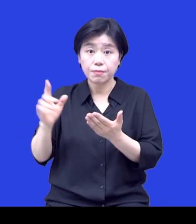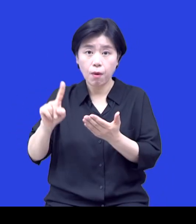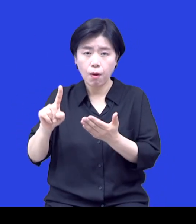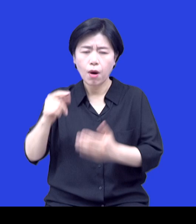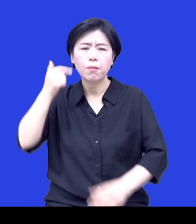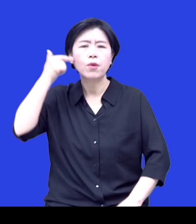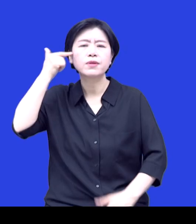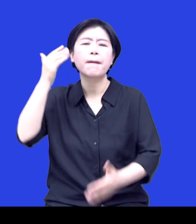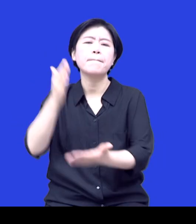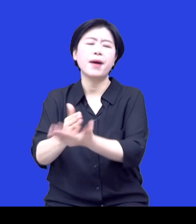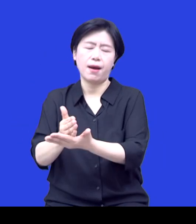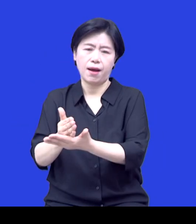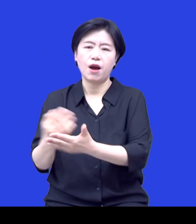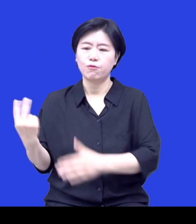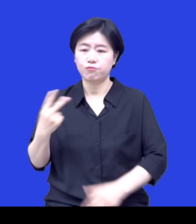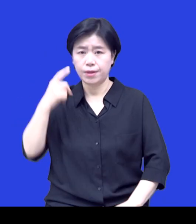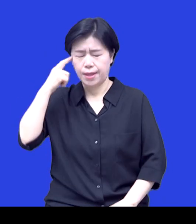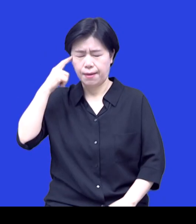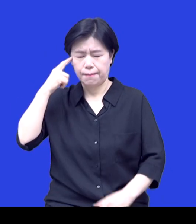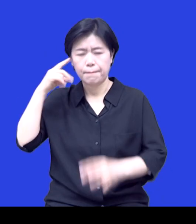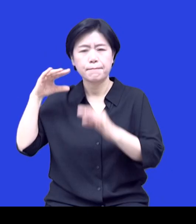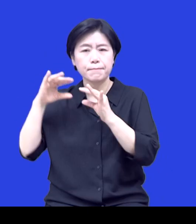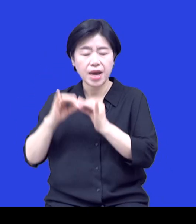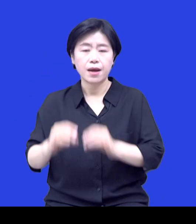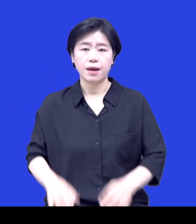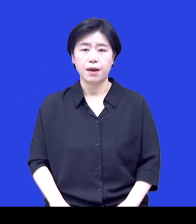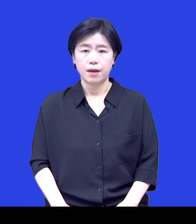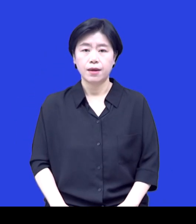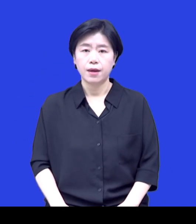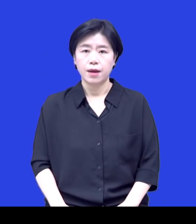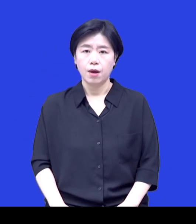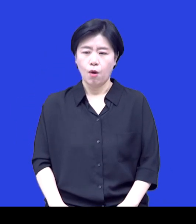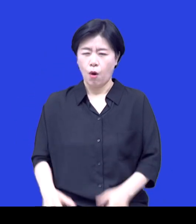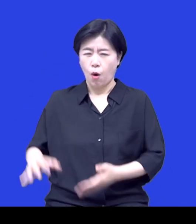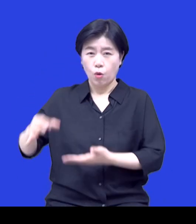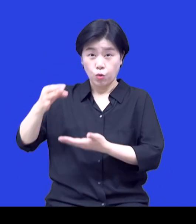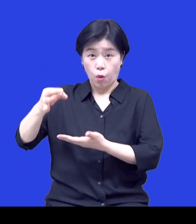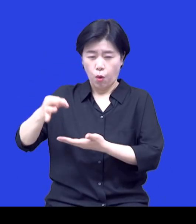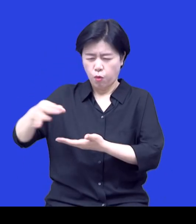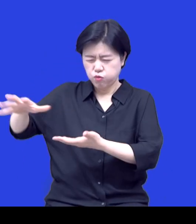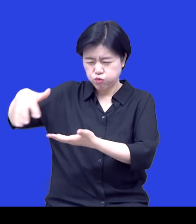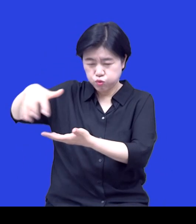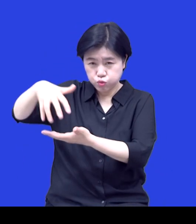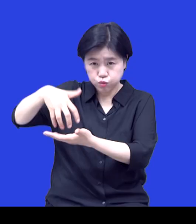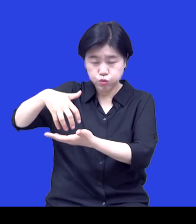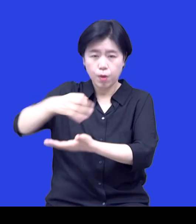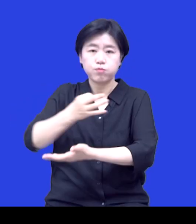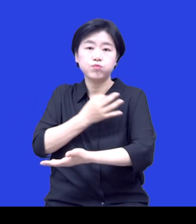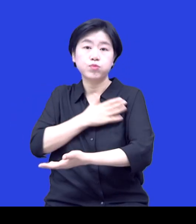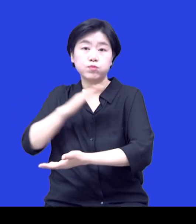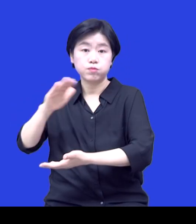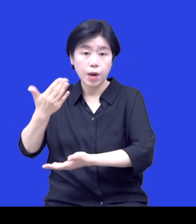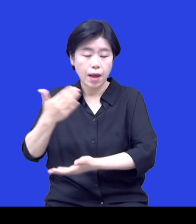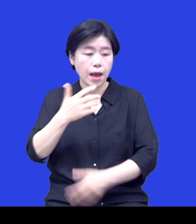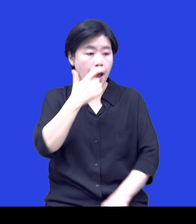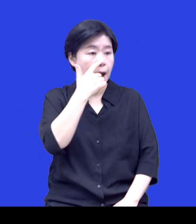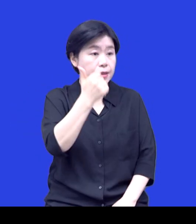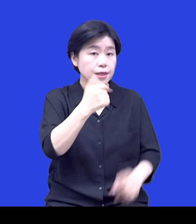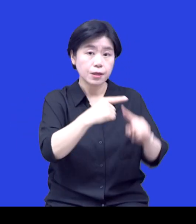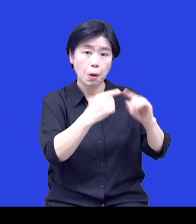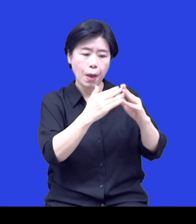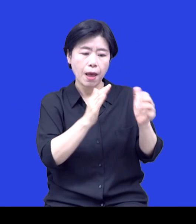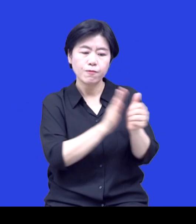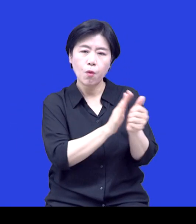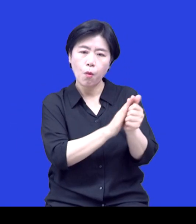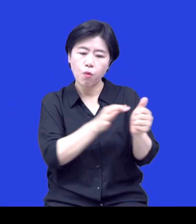돈 많이 벌어서 예. 우리 아버님 같은 분을 도와주는 장로가 그렇죠, 되자. 그렇죠. 그렇게 해서 이제 좀 일부러 좀 너무 경건한 애들하고는